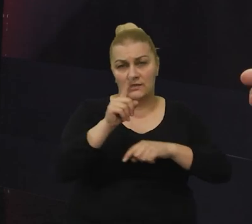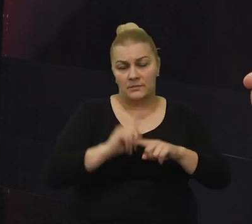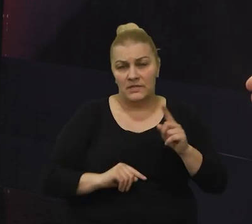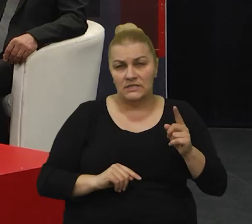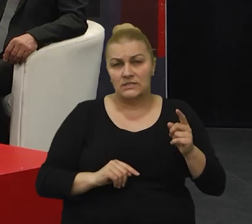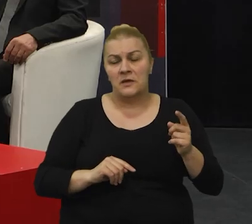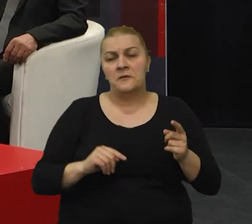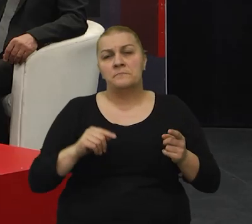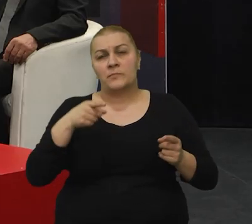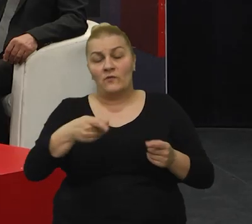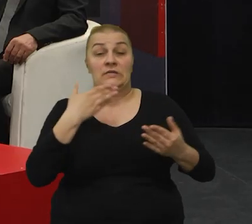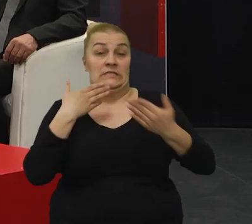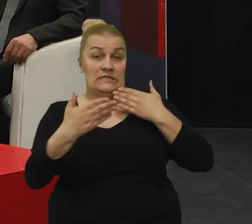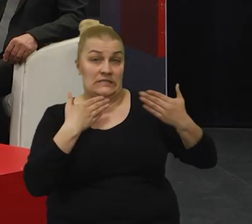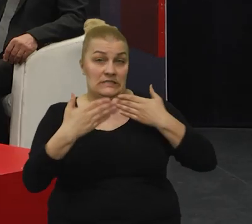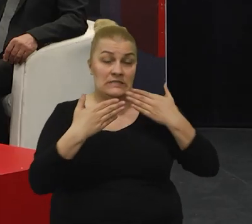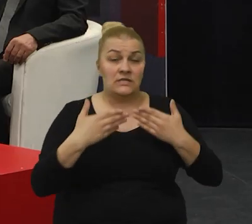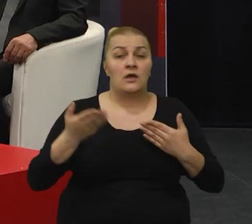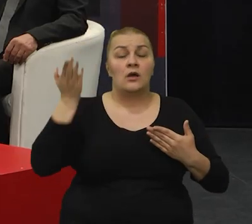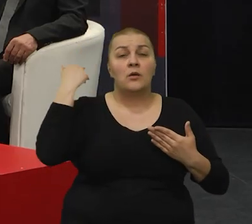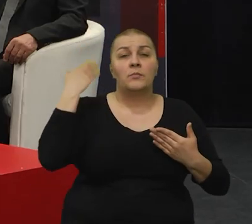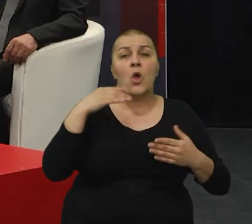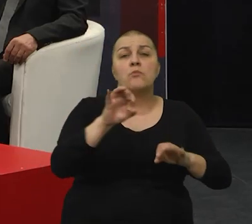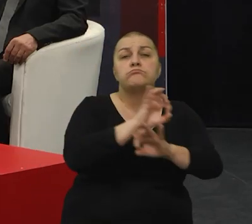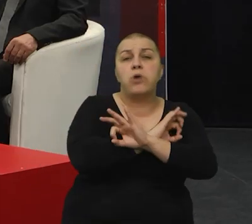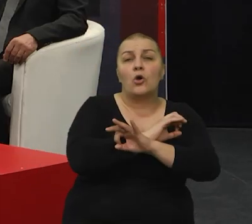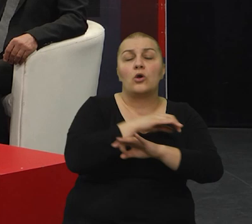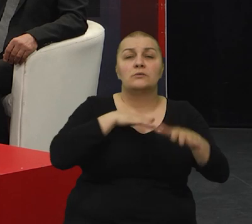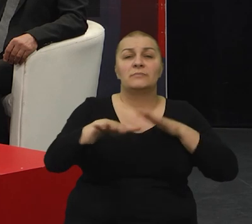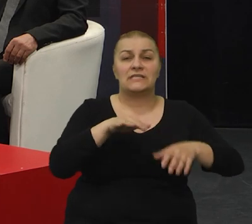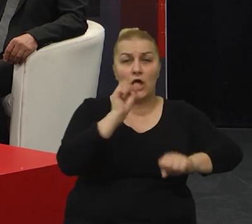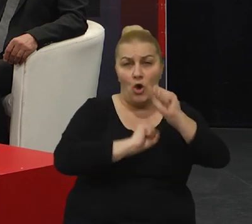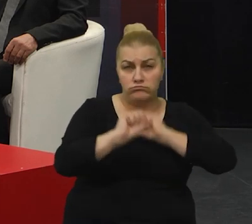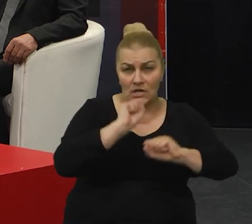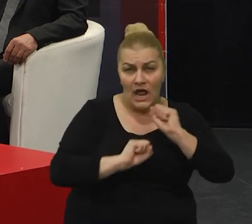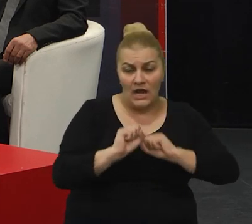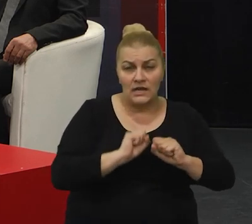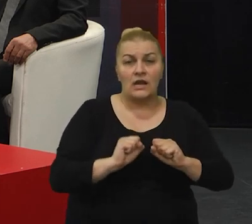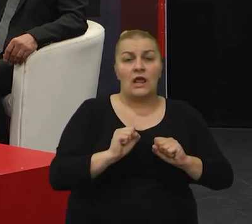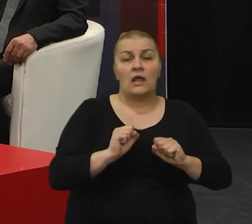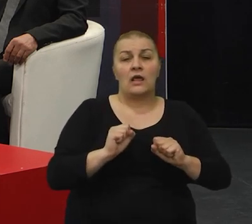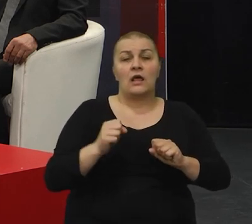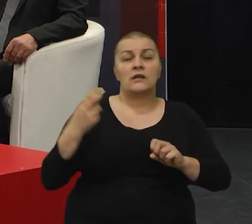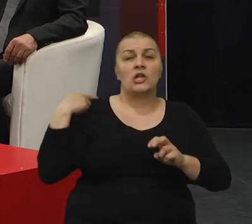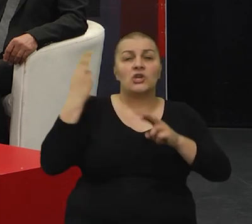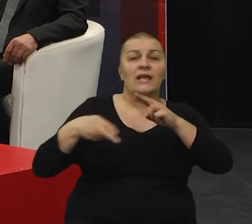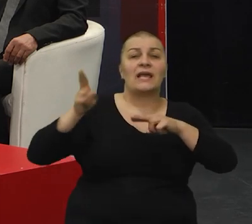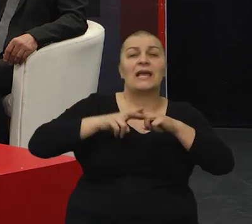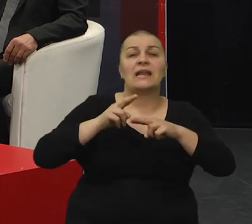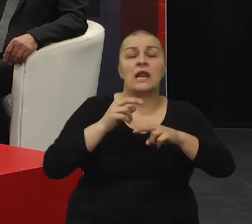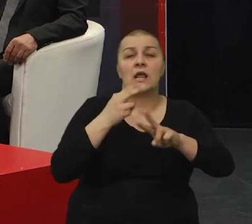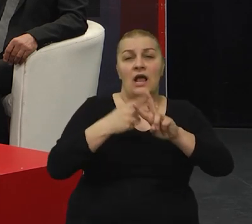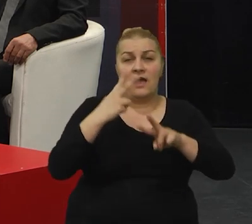11. I na tom sastanak je bio pokojni ministar odbrane, načelnik glavnog stožera HVO,